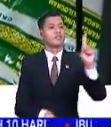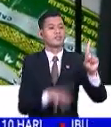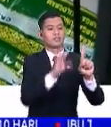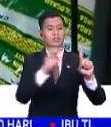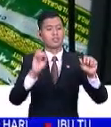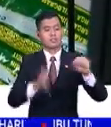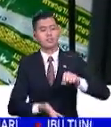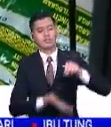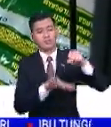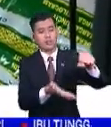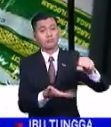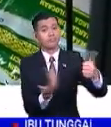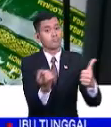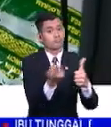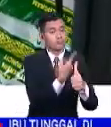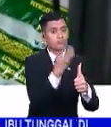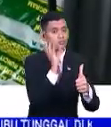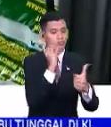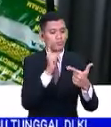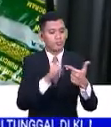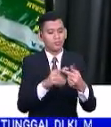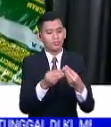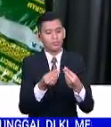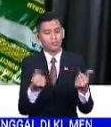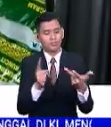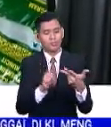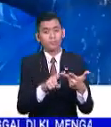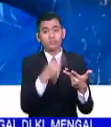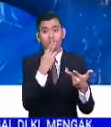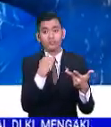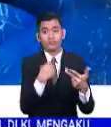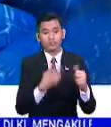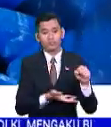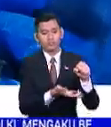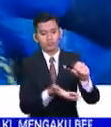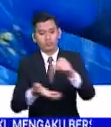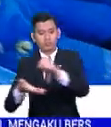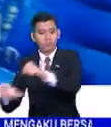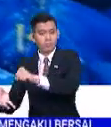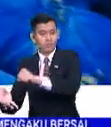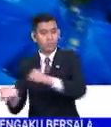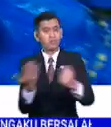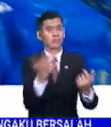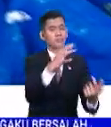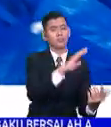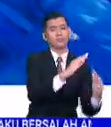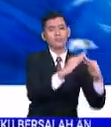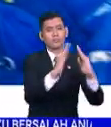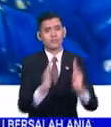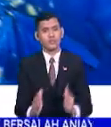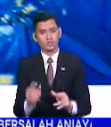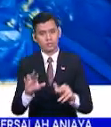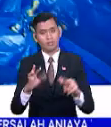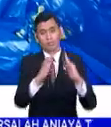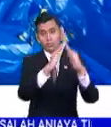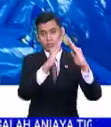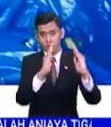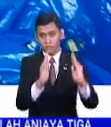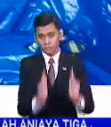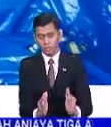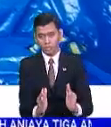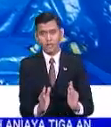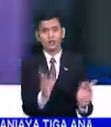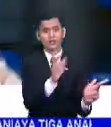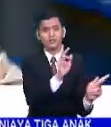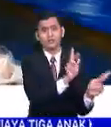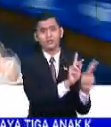makanan berupa beras, tepung, gula dan lain-lain diedarkan di Balai Raya Kampung Sungai Raya Batu Sembilan, Balai Raya Kampung Simpang